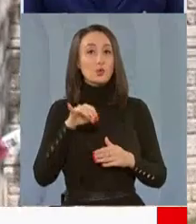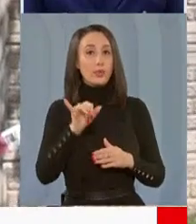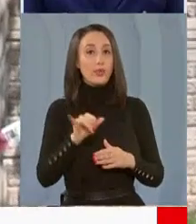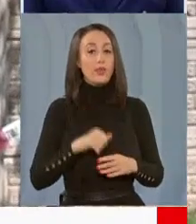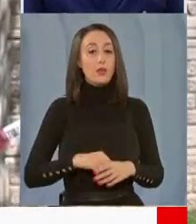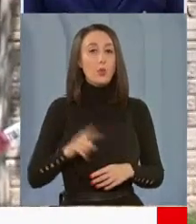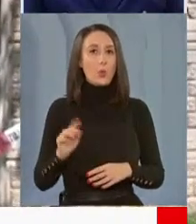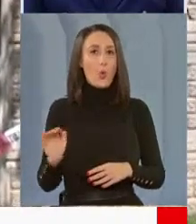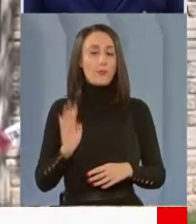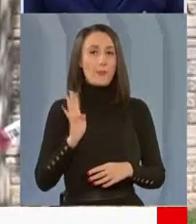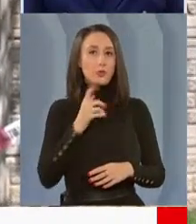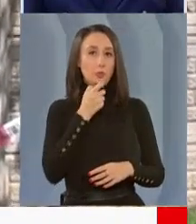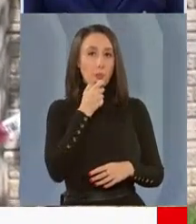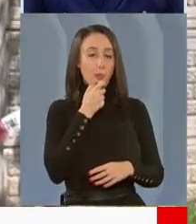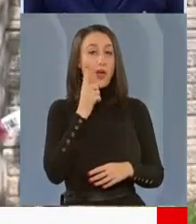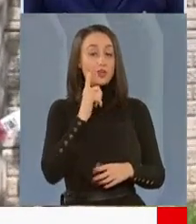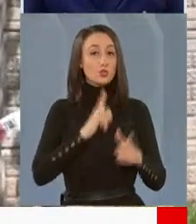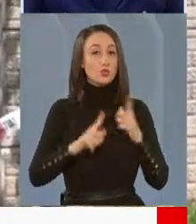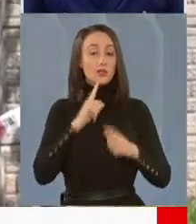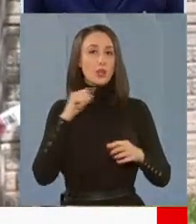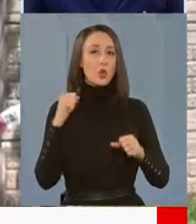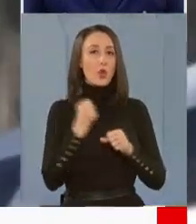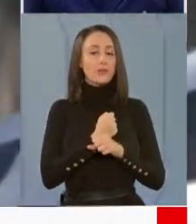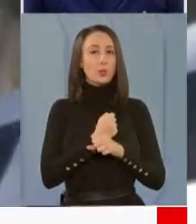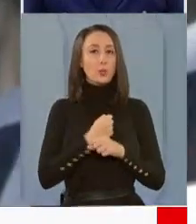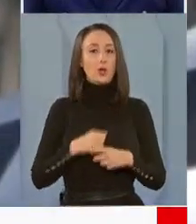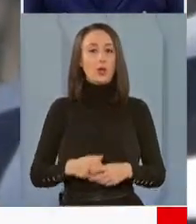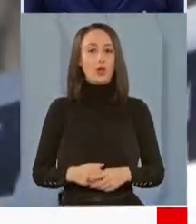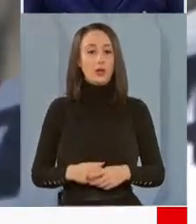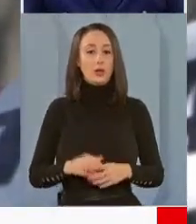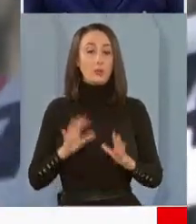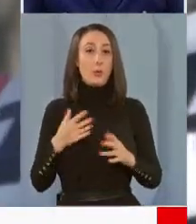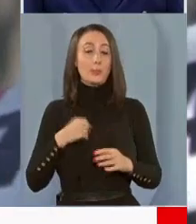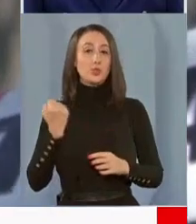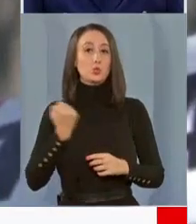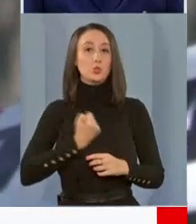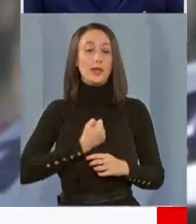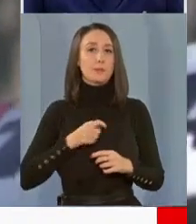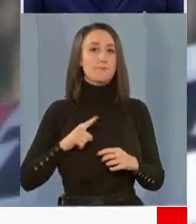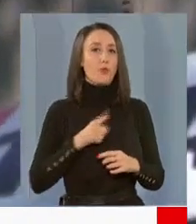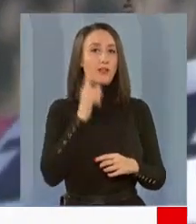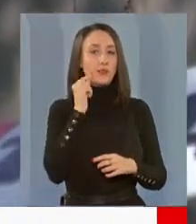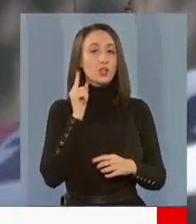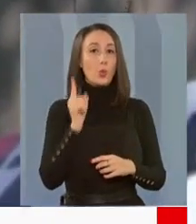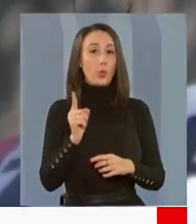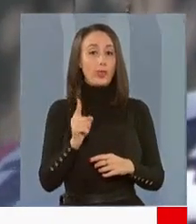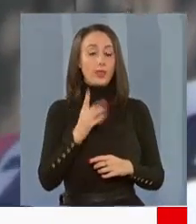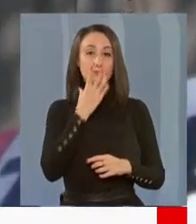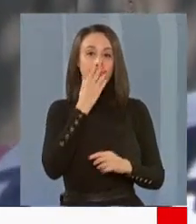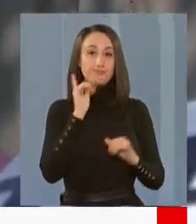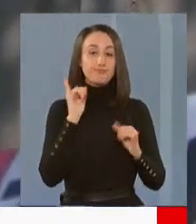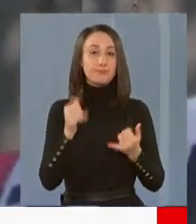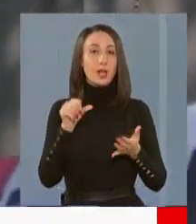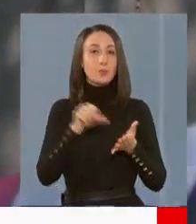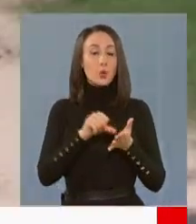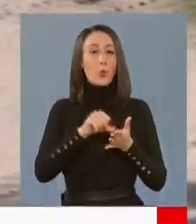un minor de 14 ani ar fi suferit o plagă în zona inghinală posibilă înjunghiată provocată de tatăl său tragedia s